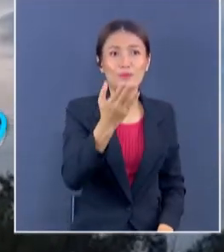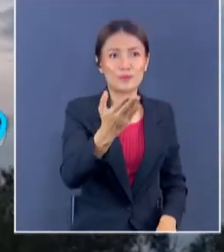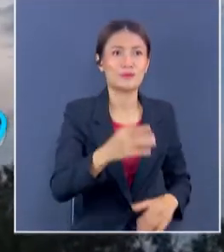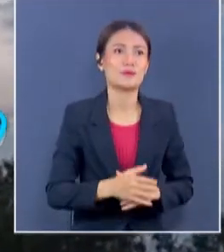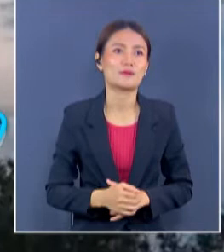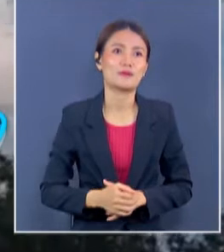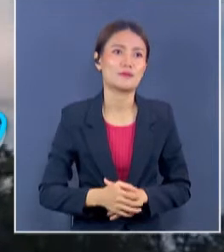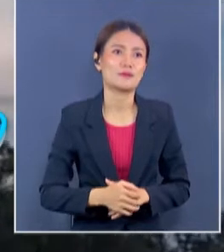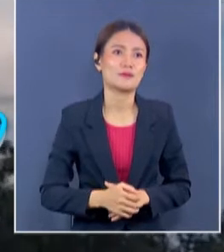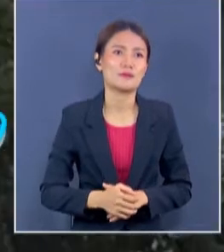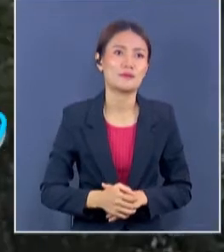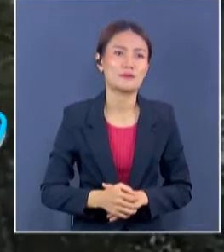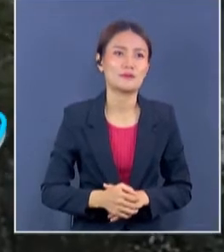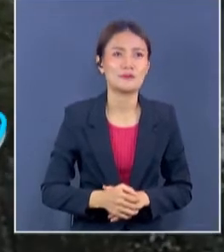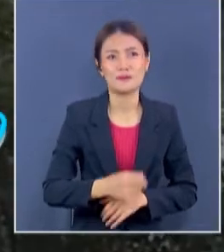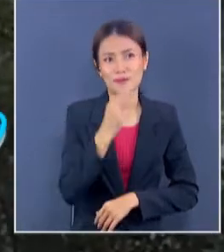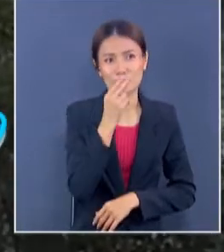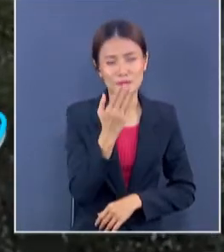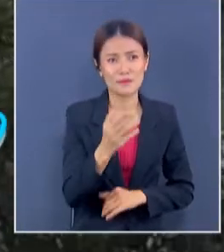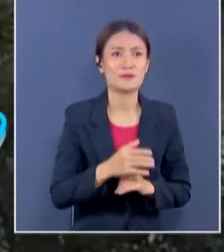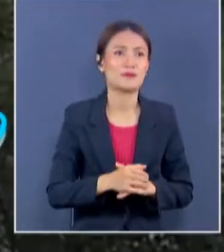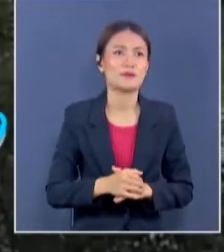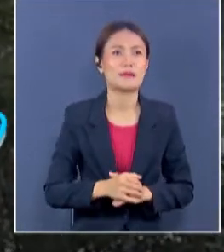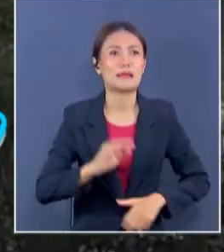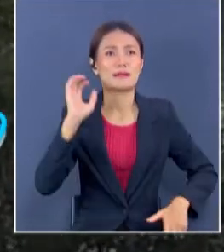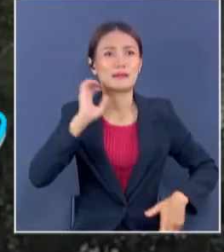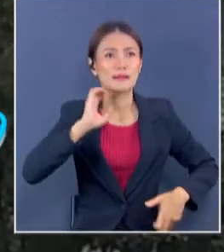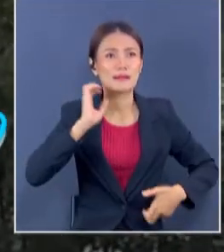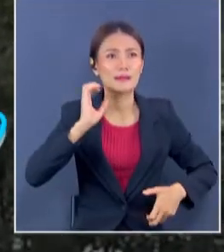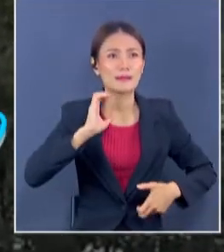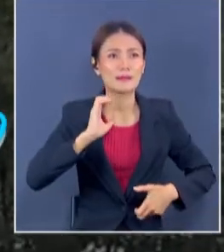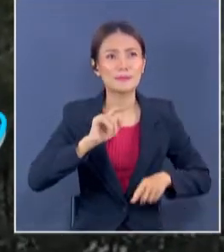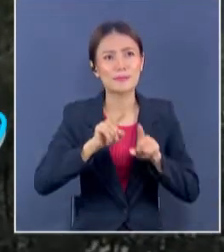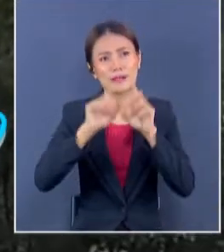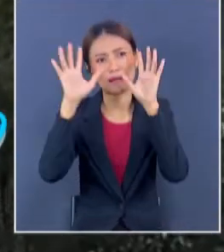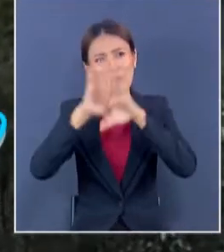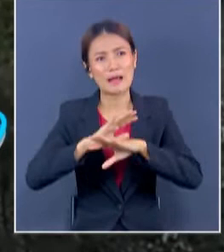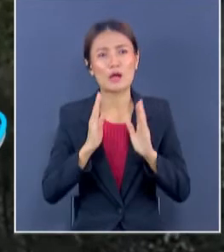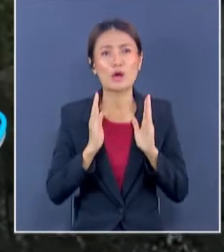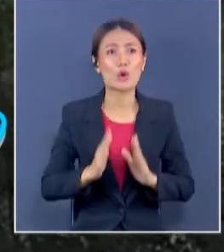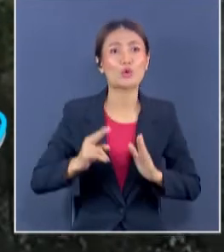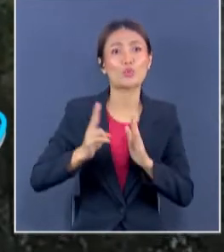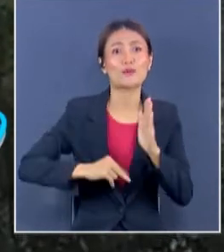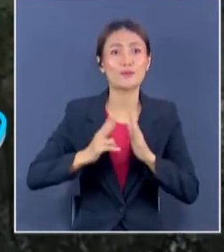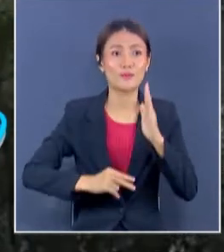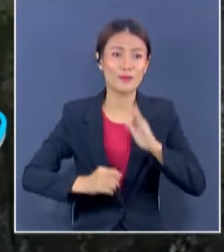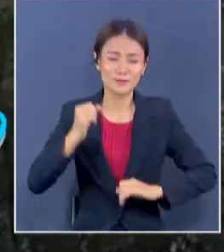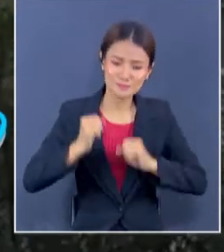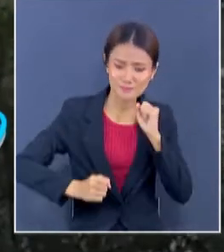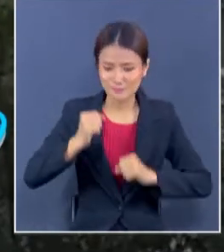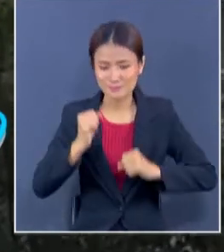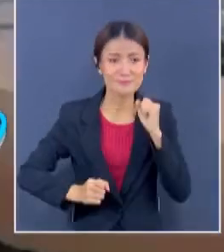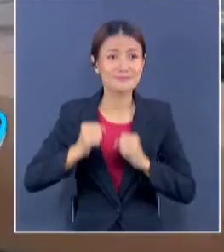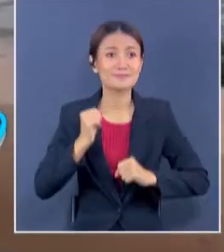ผู้สื่อข่าวไปเจอภาพนี้นะคะคุณผู้ชม แล้ว เขาก็บอกว่าเหมือนน้องลิงอ่ะเขาเรียนพฤติกรรมของคนที่วิ่งแถวนั้นแล้วช่วงนี้เรายังใส่หน้ากากอนามัยอยู่นะ